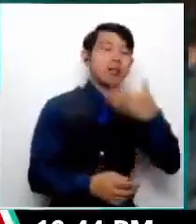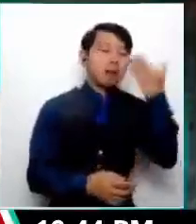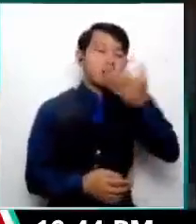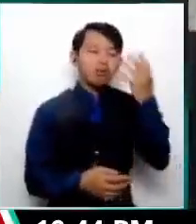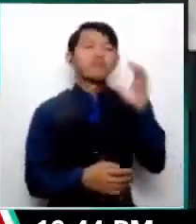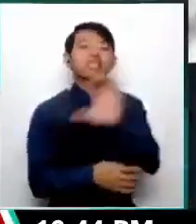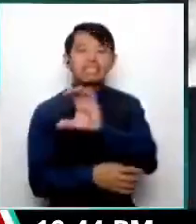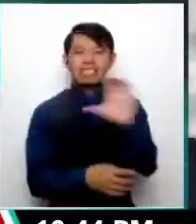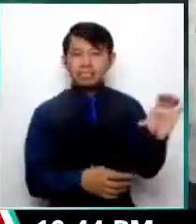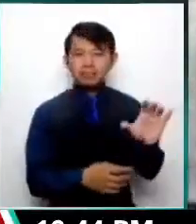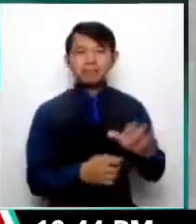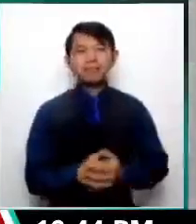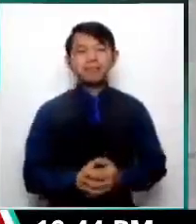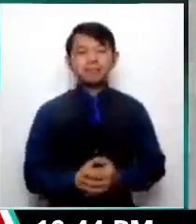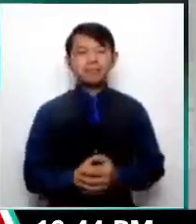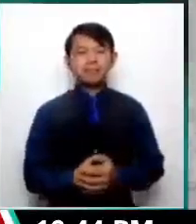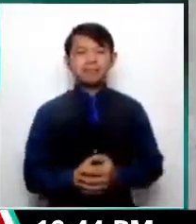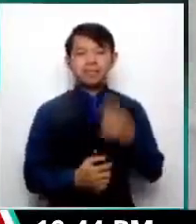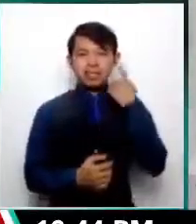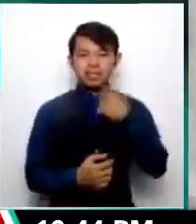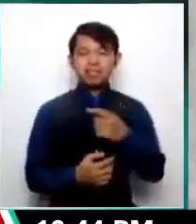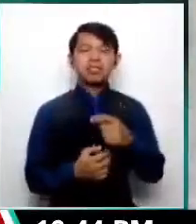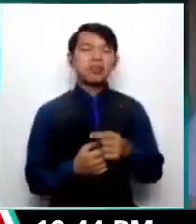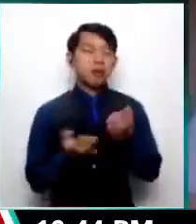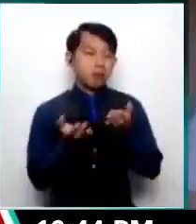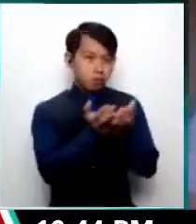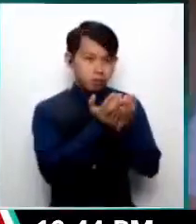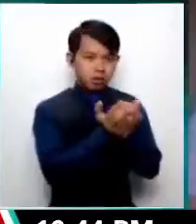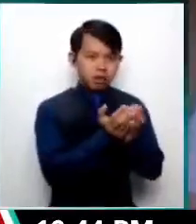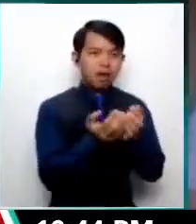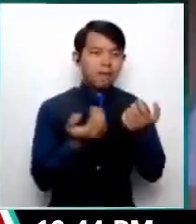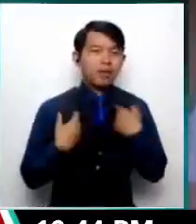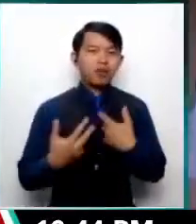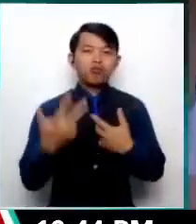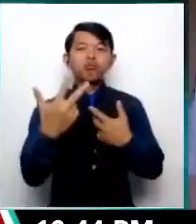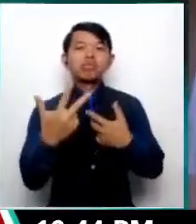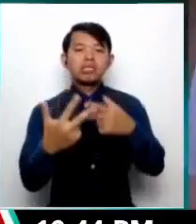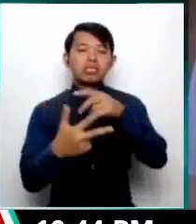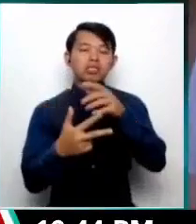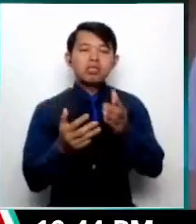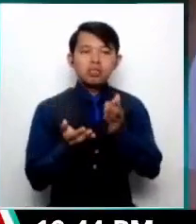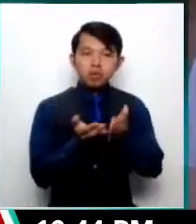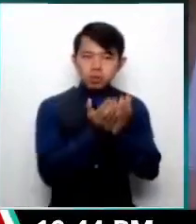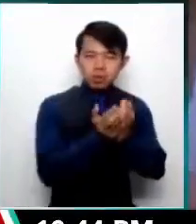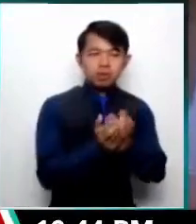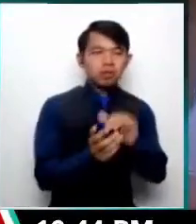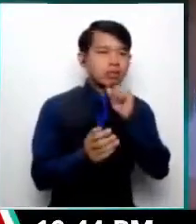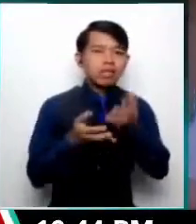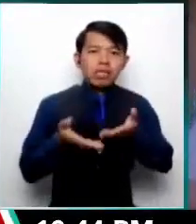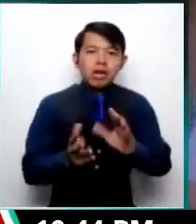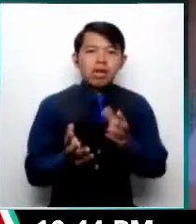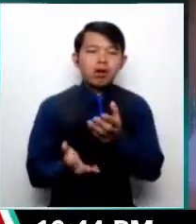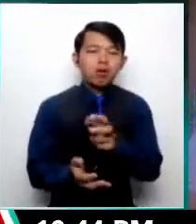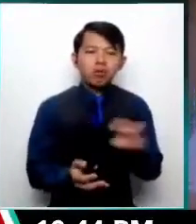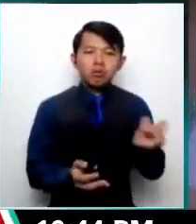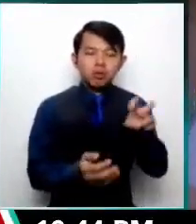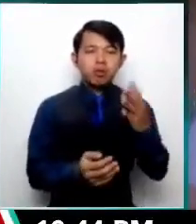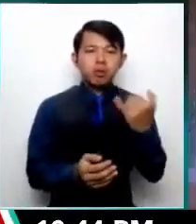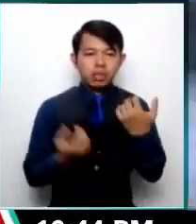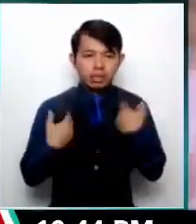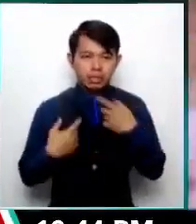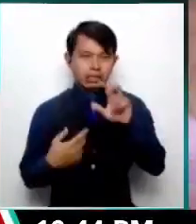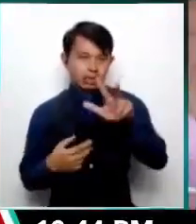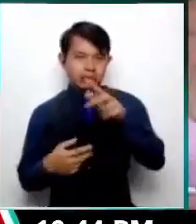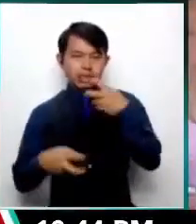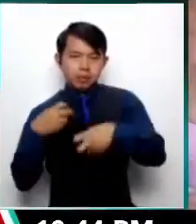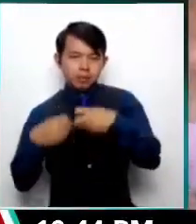Terminal naman, tatlong barko ang hindi pinayagang bumiyahe. Mayroong mga deficiencies na kailangan nilang i-correct, so hindi pa sila pwedeng